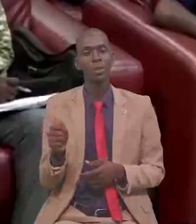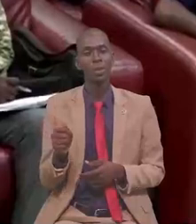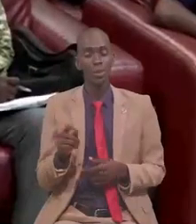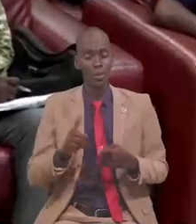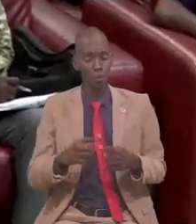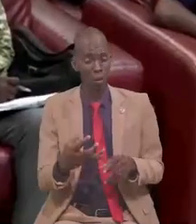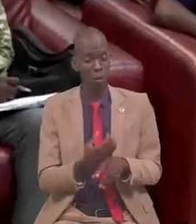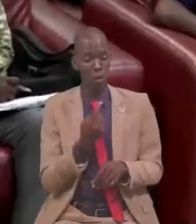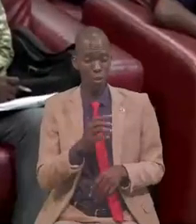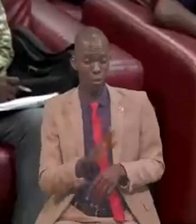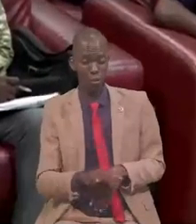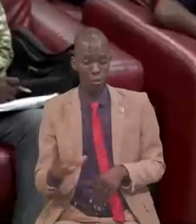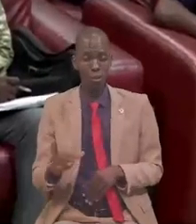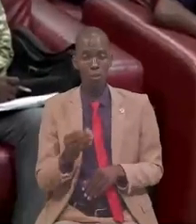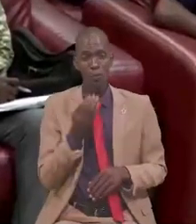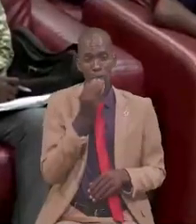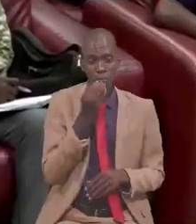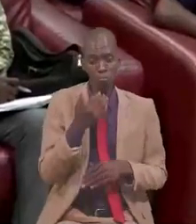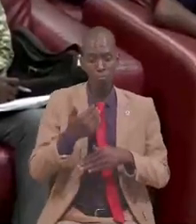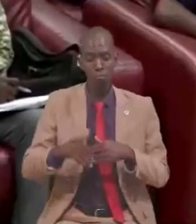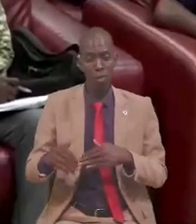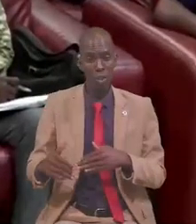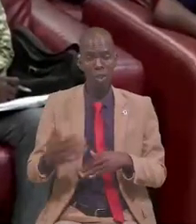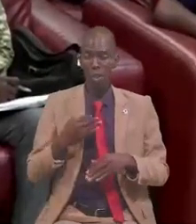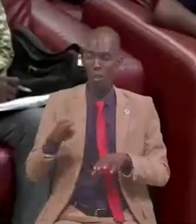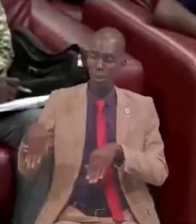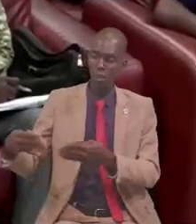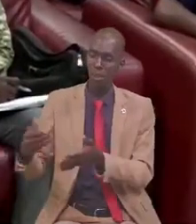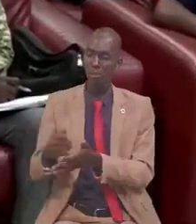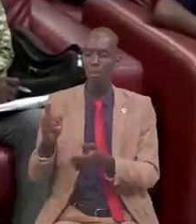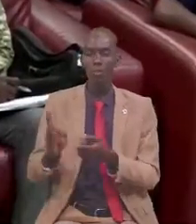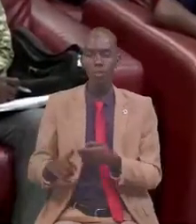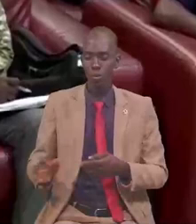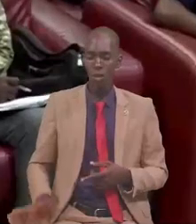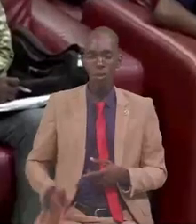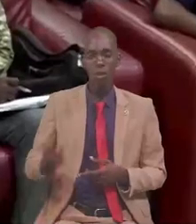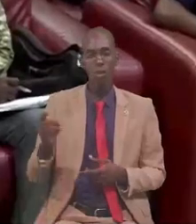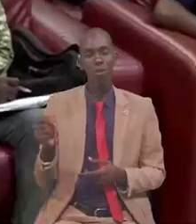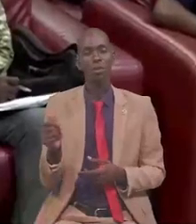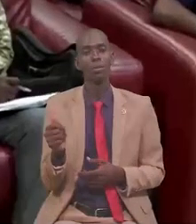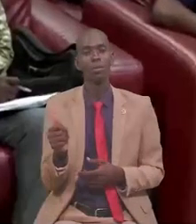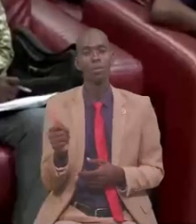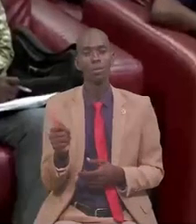prendre le pain des enfants et de le jeter aux petits chiens.